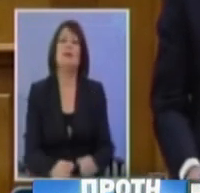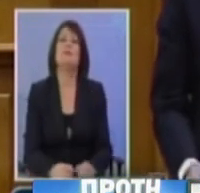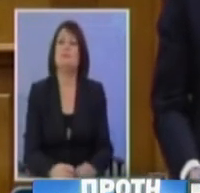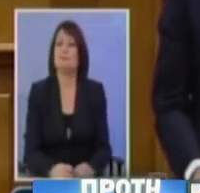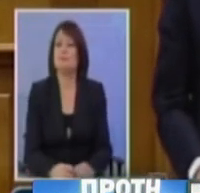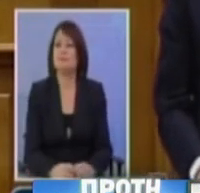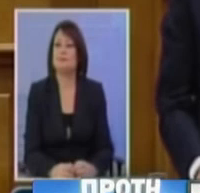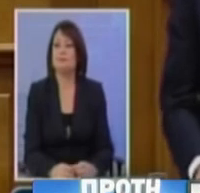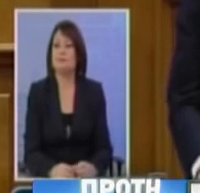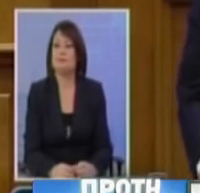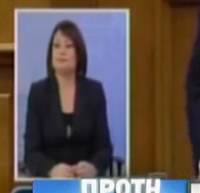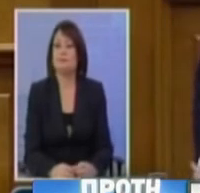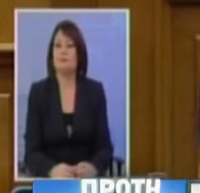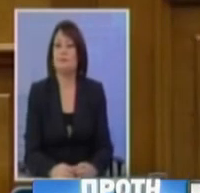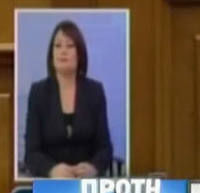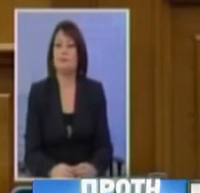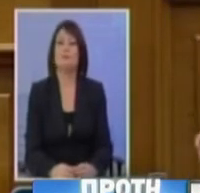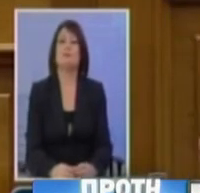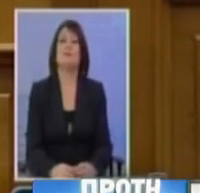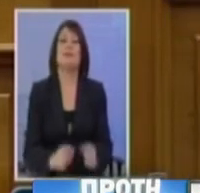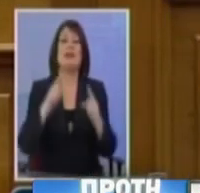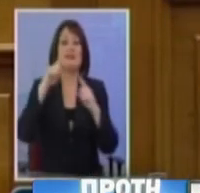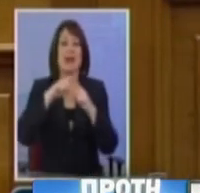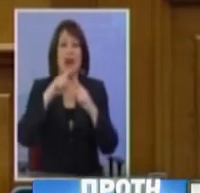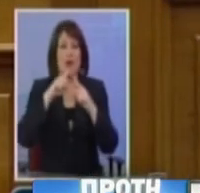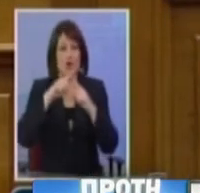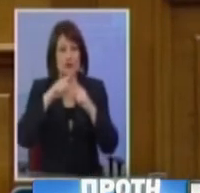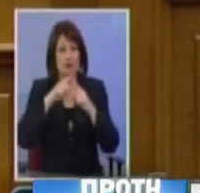τις οποίες έκανε ο κύριος Τσακαλώτος